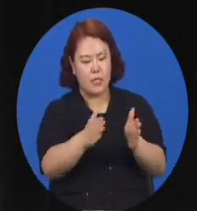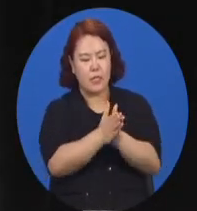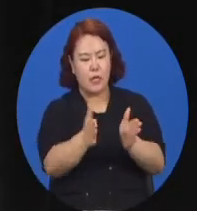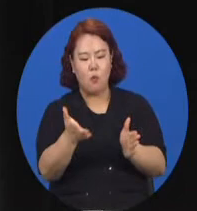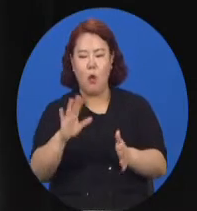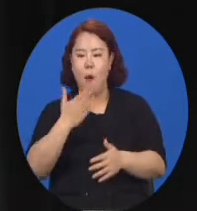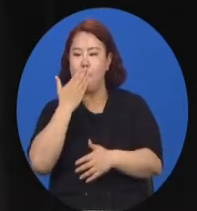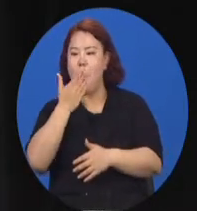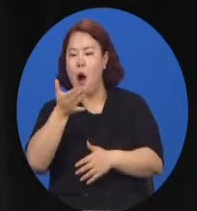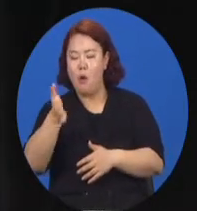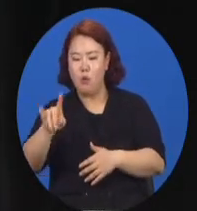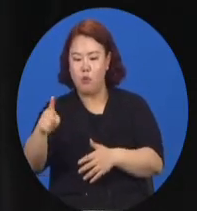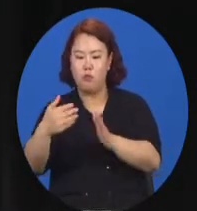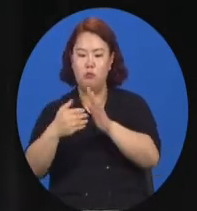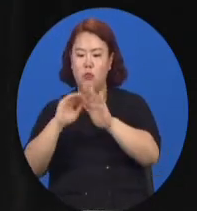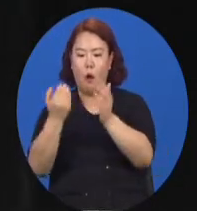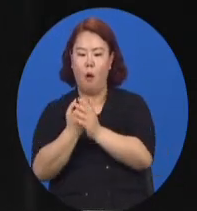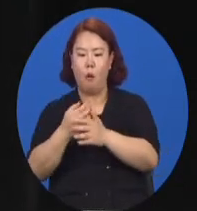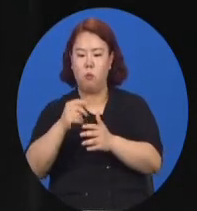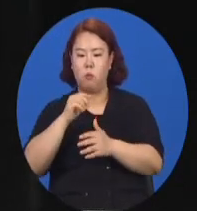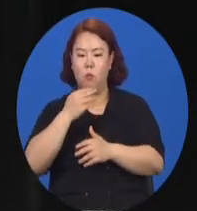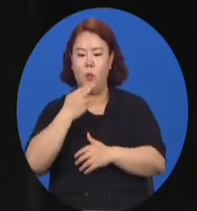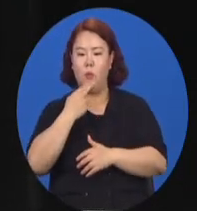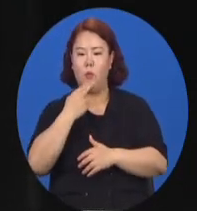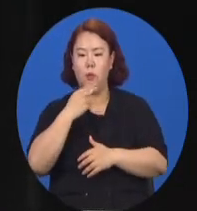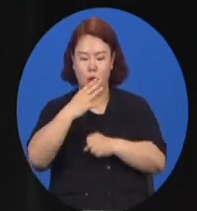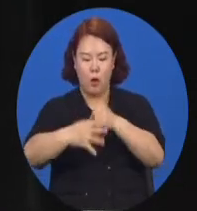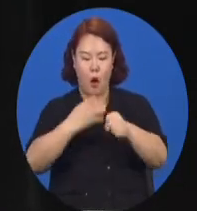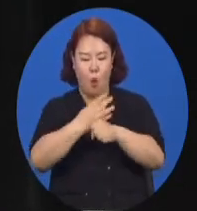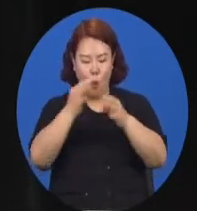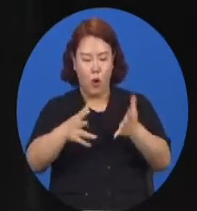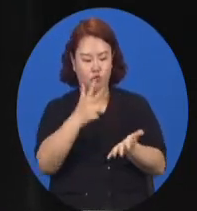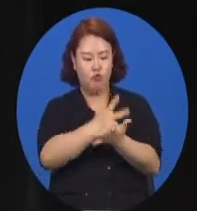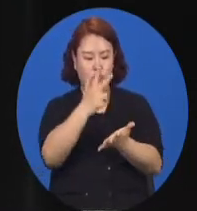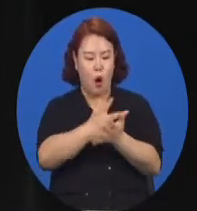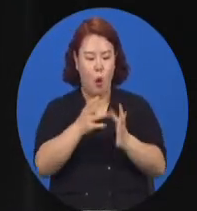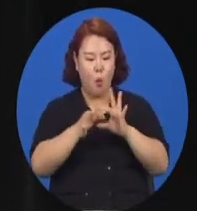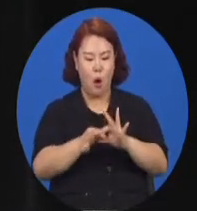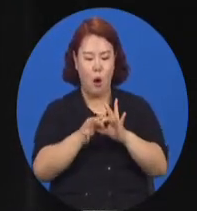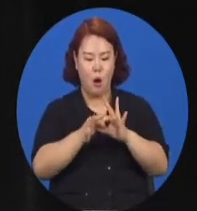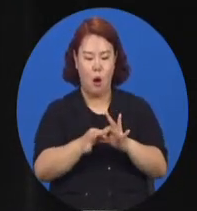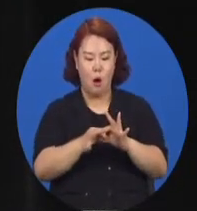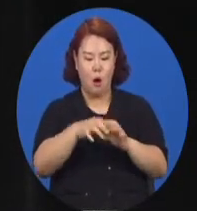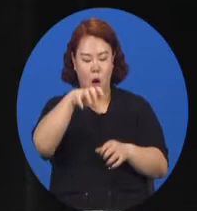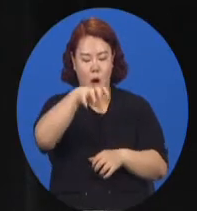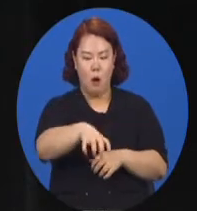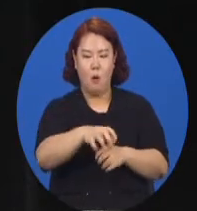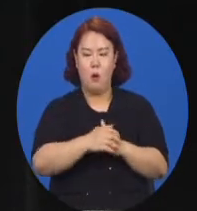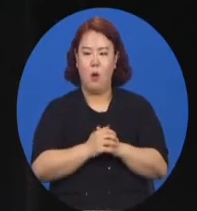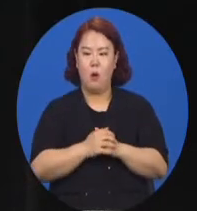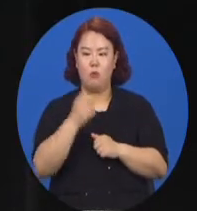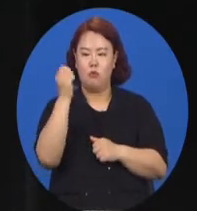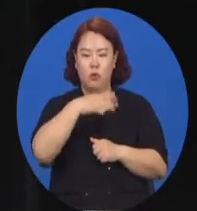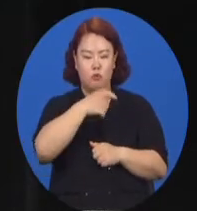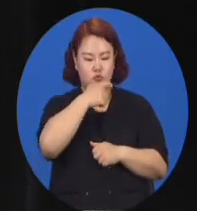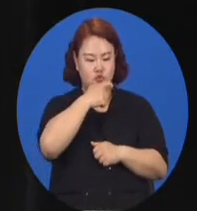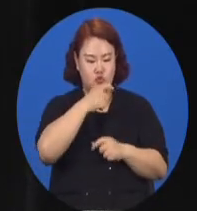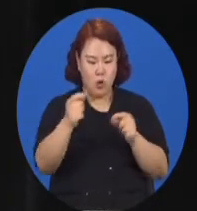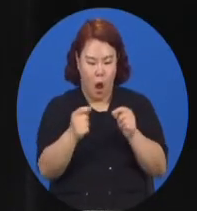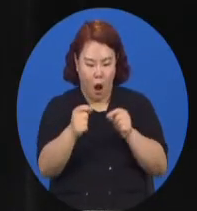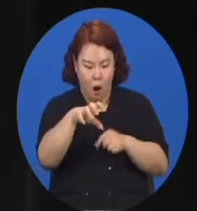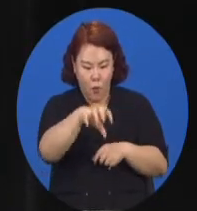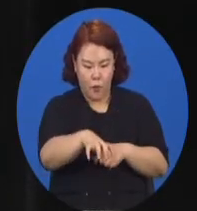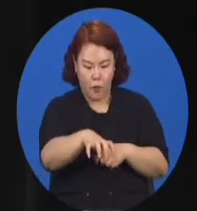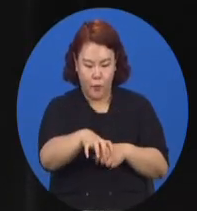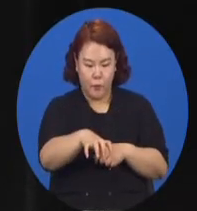계시잖아요. 그래서 4년 동안 주차장 관련해서 해소를 위해서 그냥 그 우리 수변에다가 그 예측 가능하지도